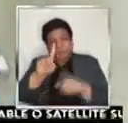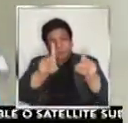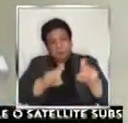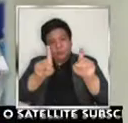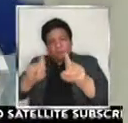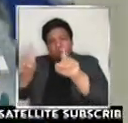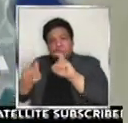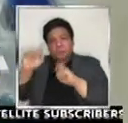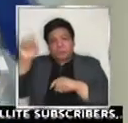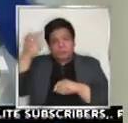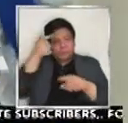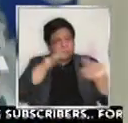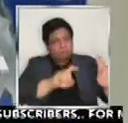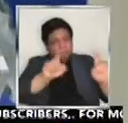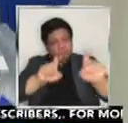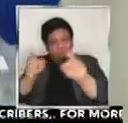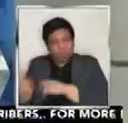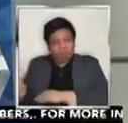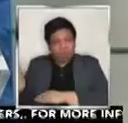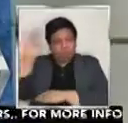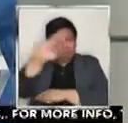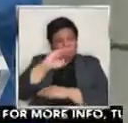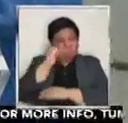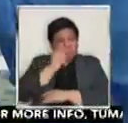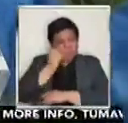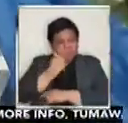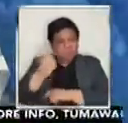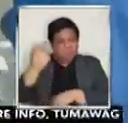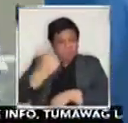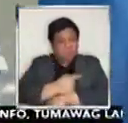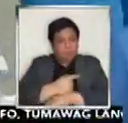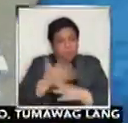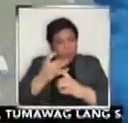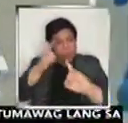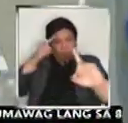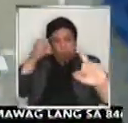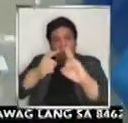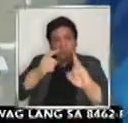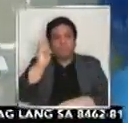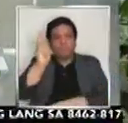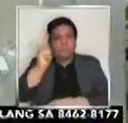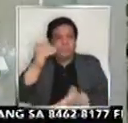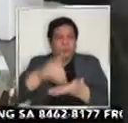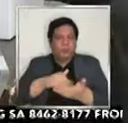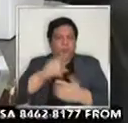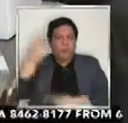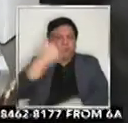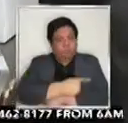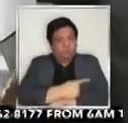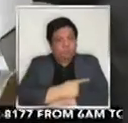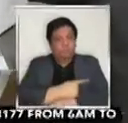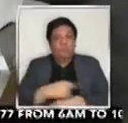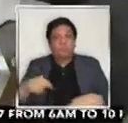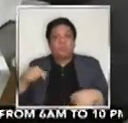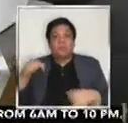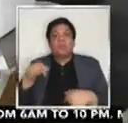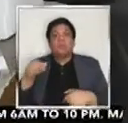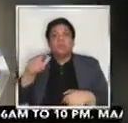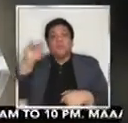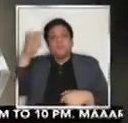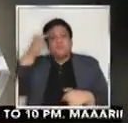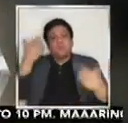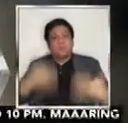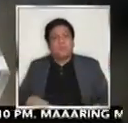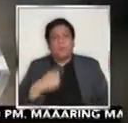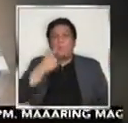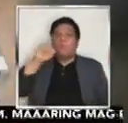gobyerno araw-araw at gusto nilang gawing 30,000 yan kada araw. Umorder na raw ang pamahalaan ng PCR test na kasha para sa 1.6